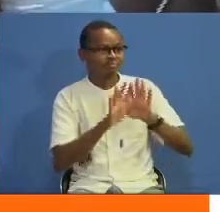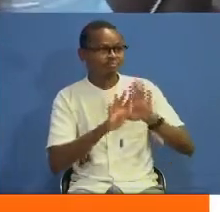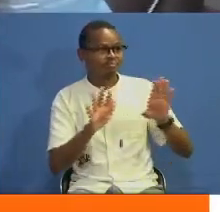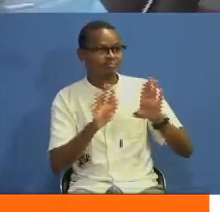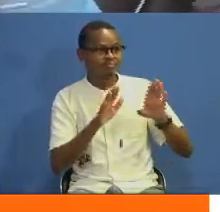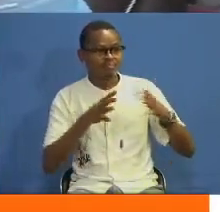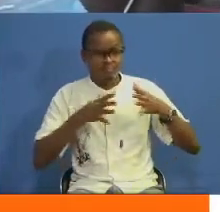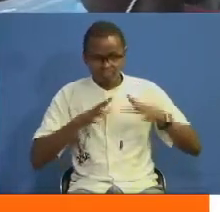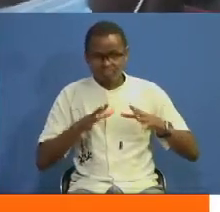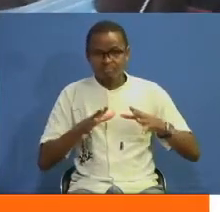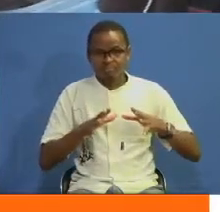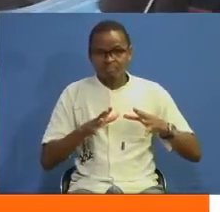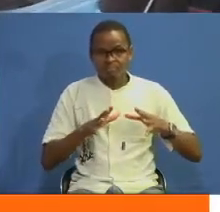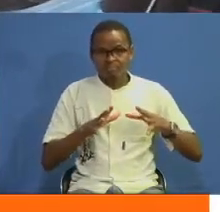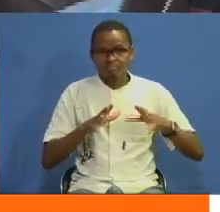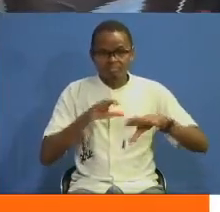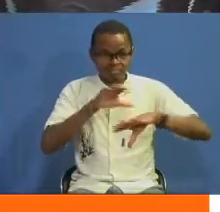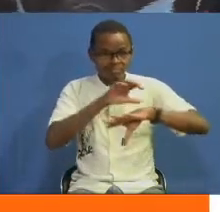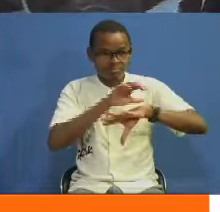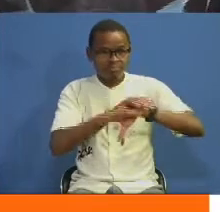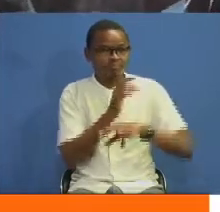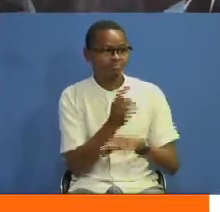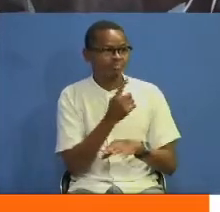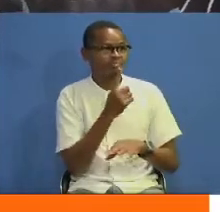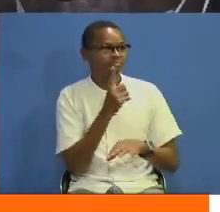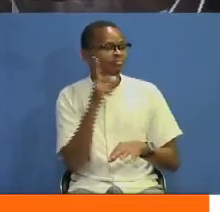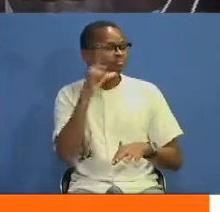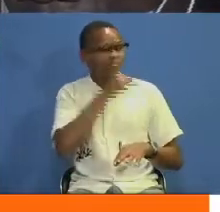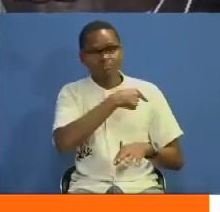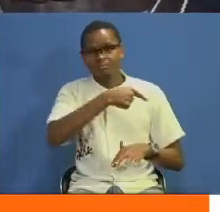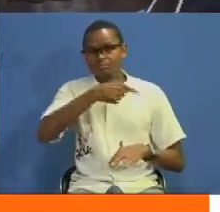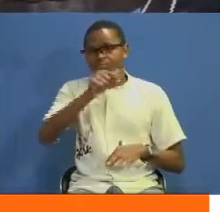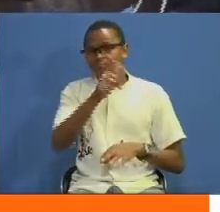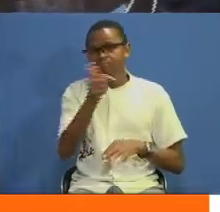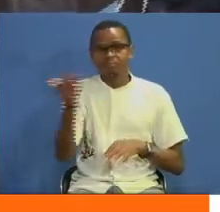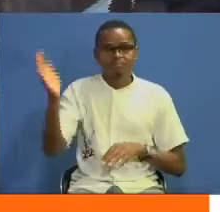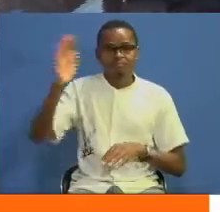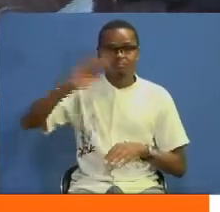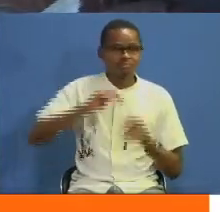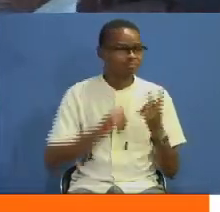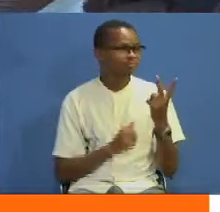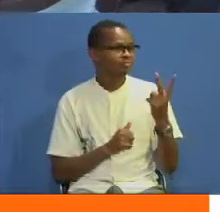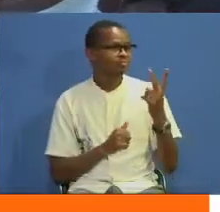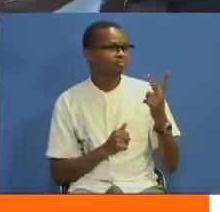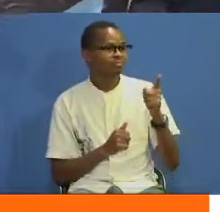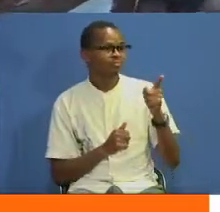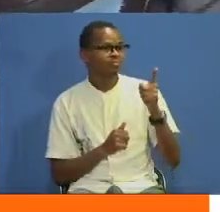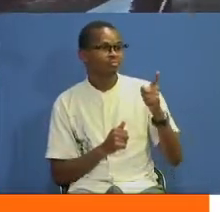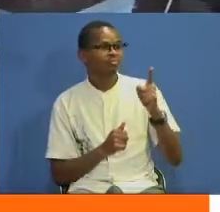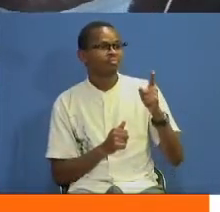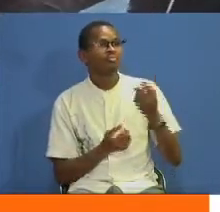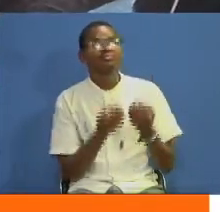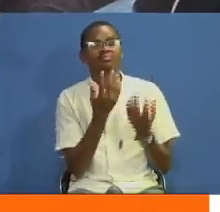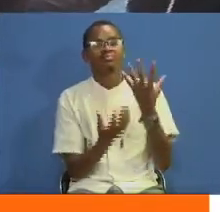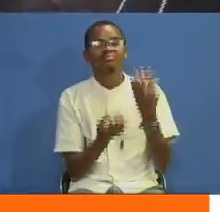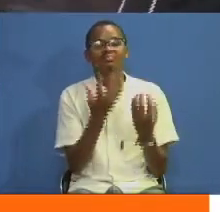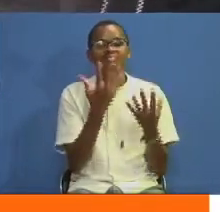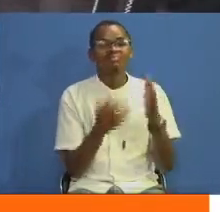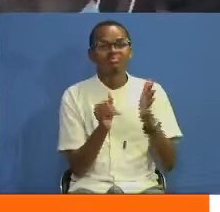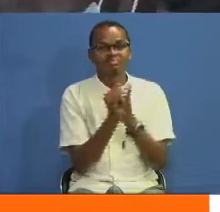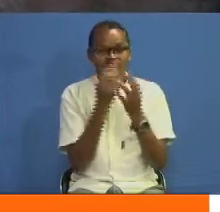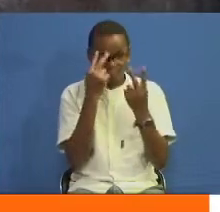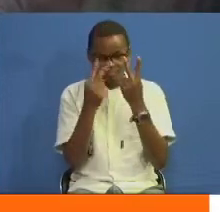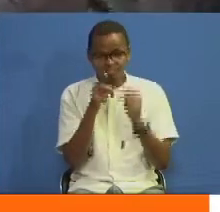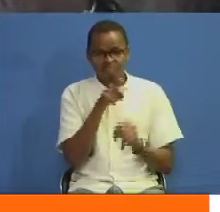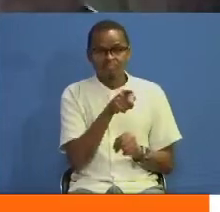kulikuwa na watu walikuwa wamechota mafuta ya kwanza wameenda. Wale walirudi ya pili ndio wale wameungua ndio wale mafupa ambayo mnaona